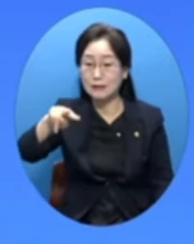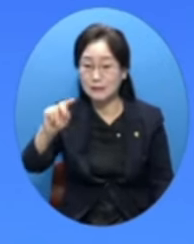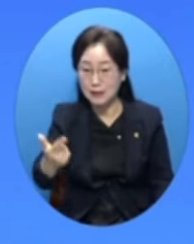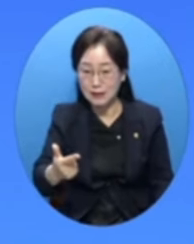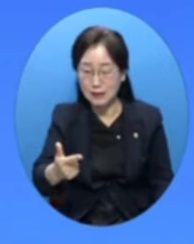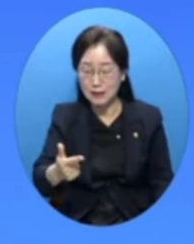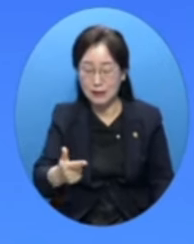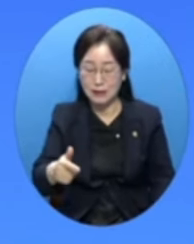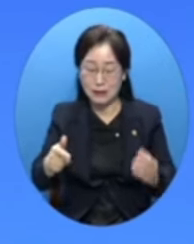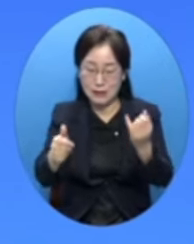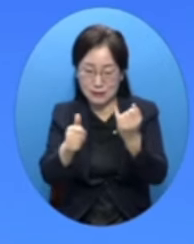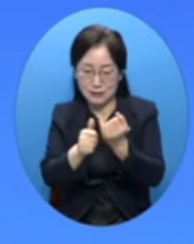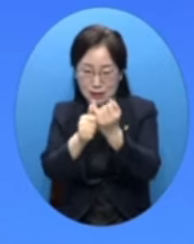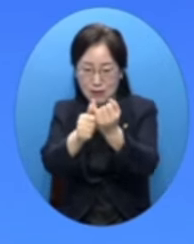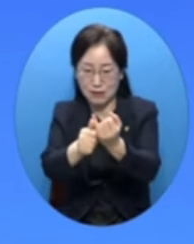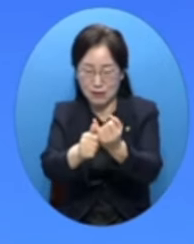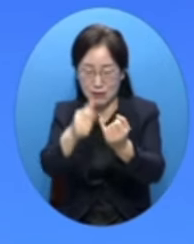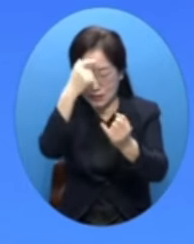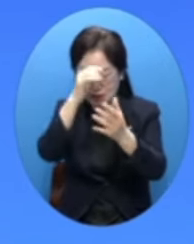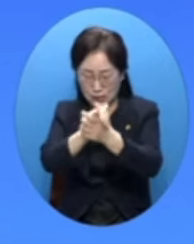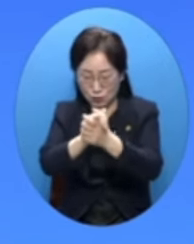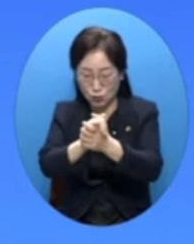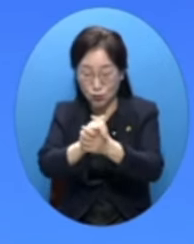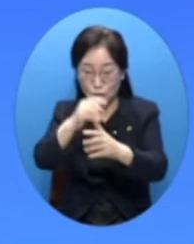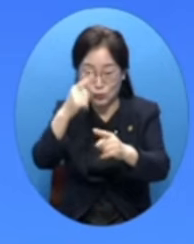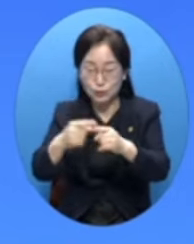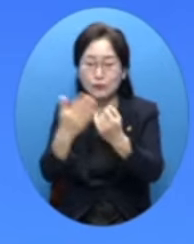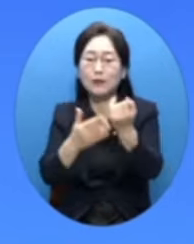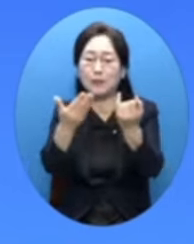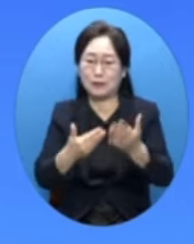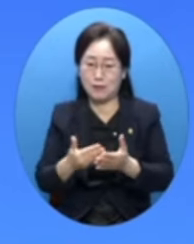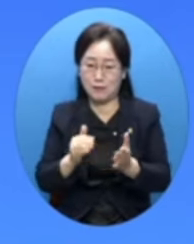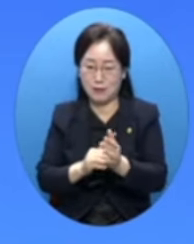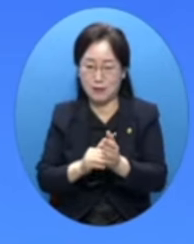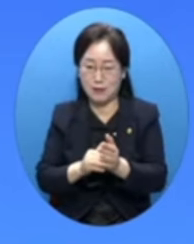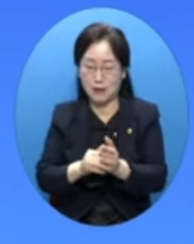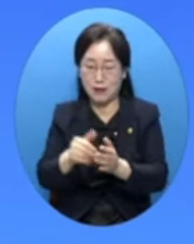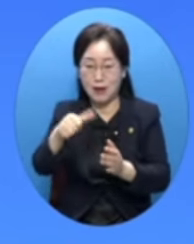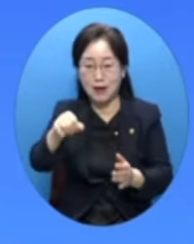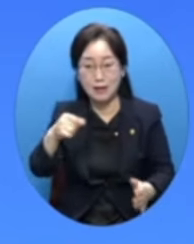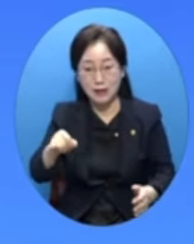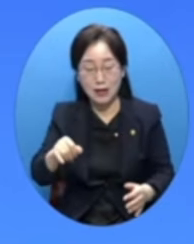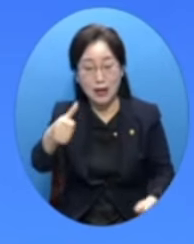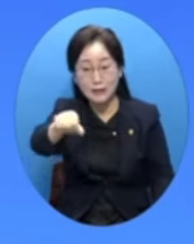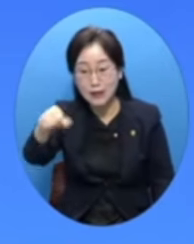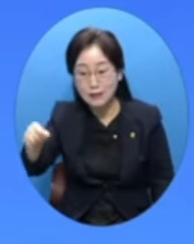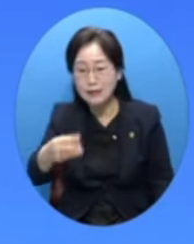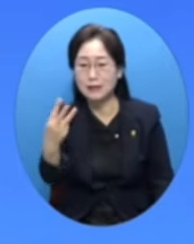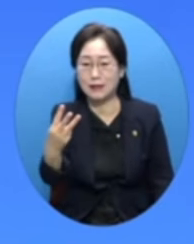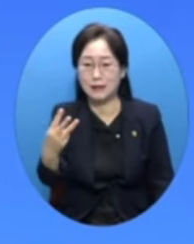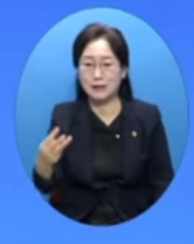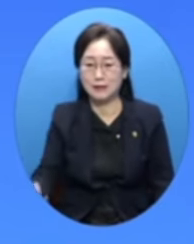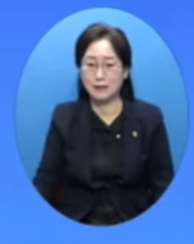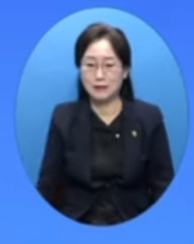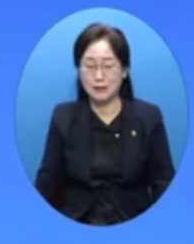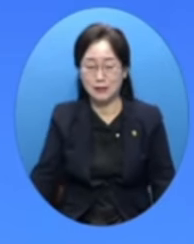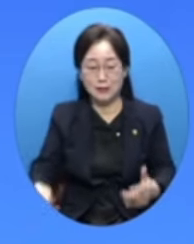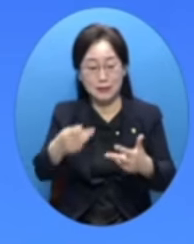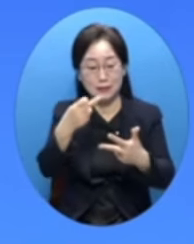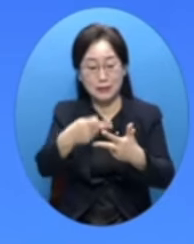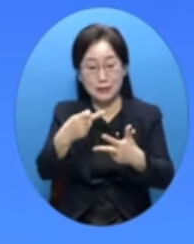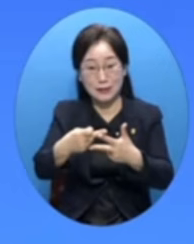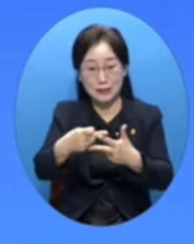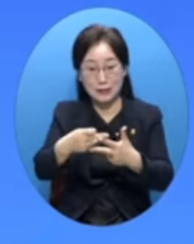받았어요. 본인도 아이들을 데리고 그 집 이천호 목사님 아들이 셋인데 둘째 아들이 저랑 이름이